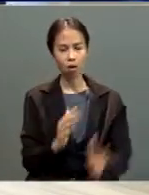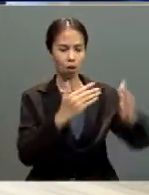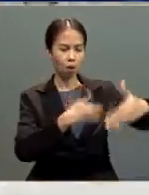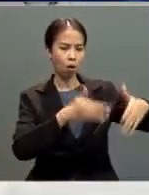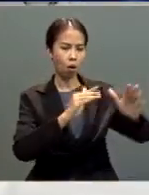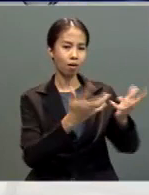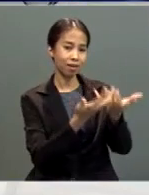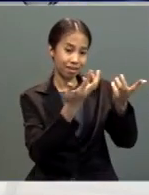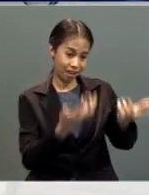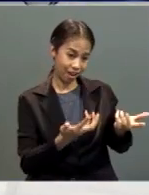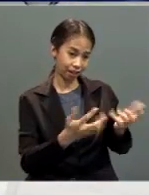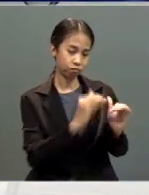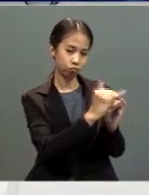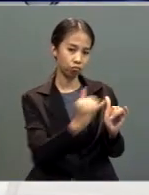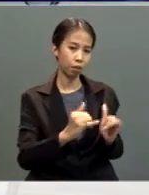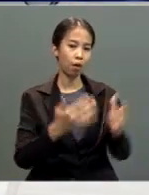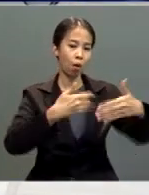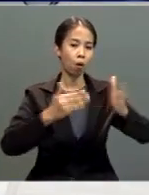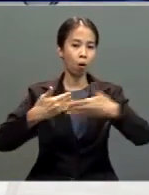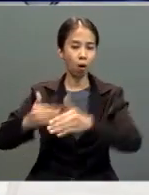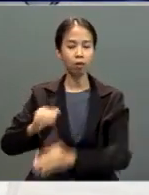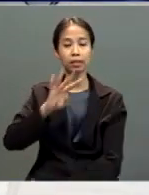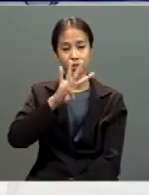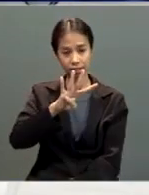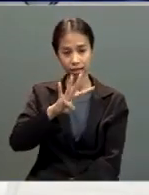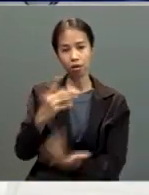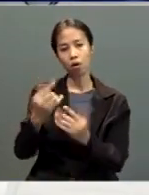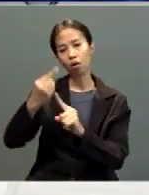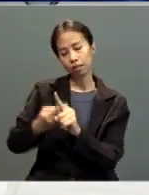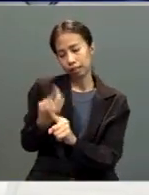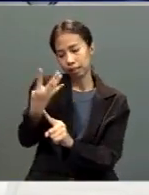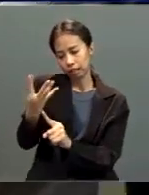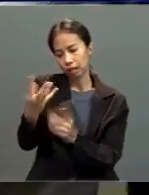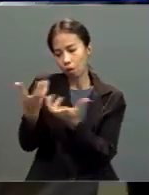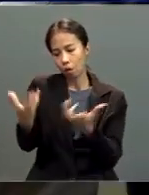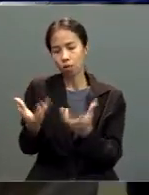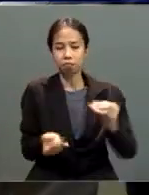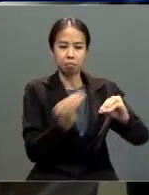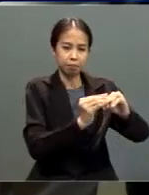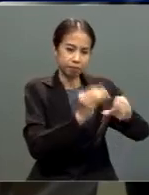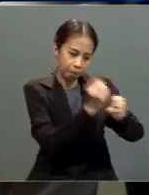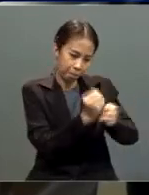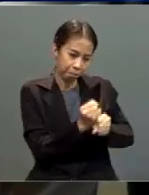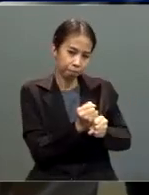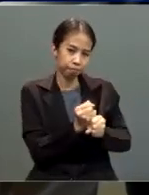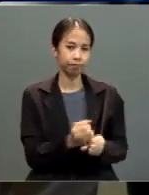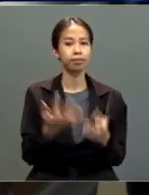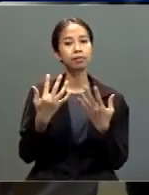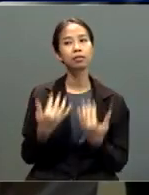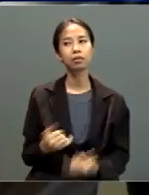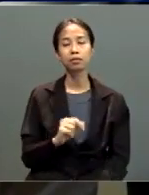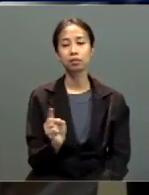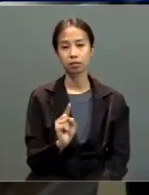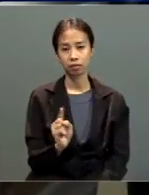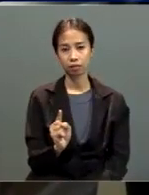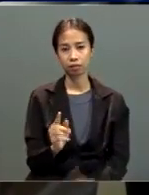อีก4ห้องอยู่ระหว่างติดตั้งอุปกรณ์เพิ่มเติมภายในเดือนเมษายนนี้อย่างไรก็ตามส